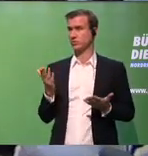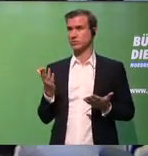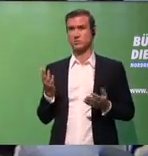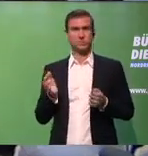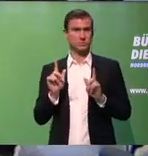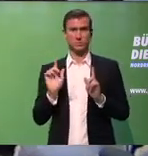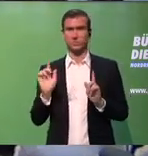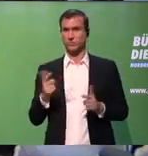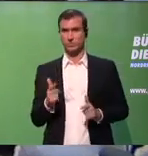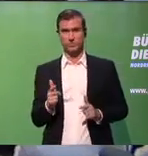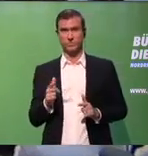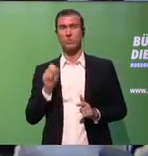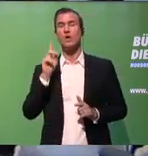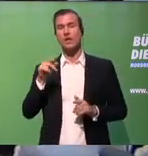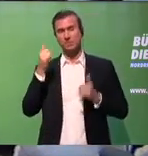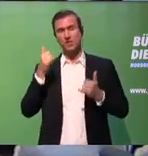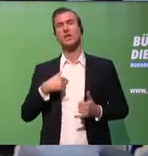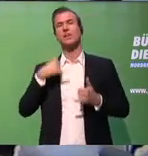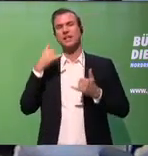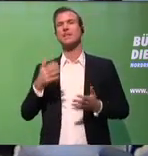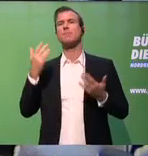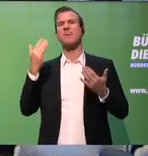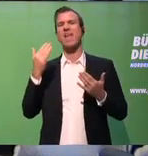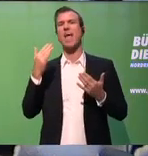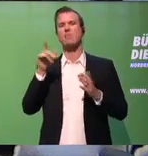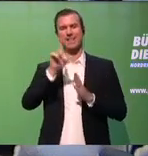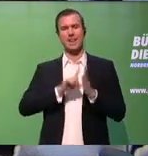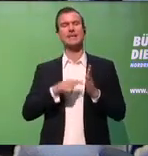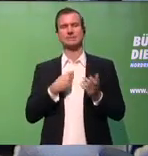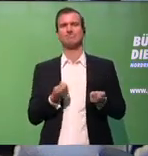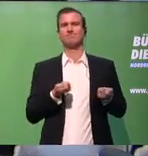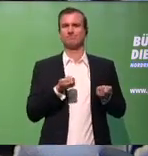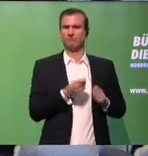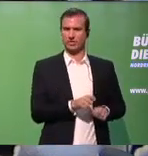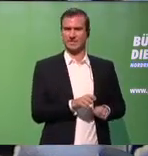Das ist nicht der Fall. Damit schließe ich dann hier auch die Bewerberinnenliste